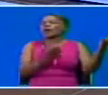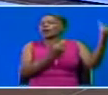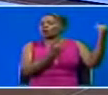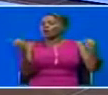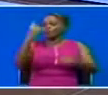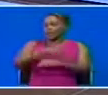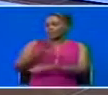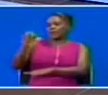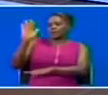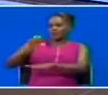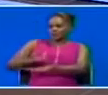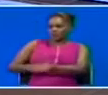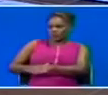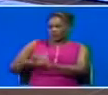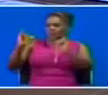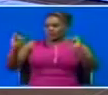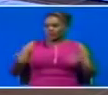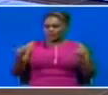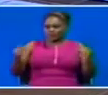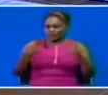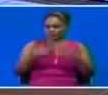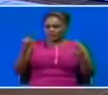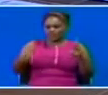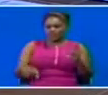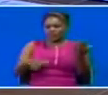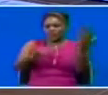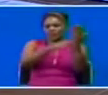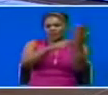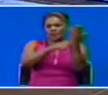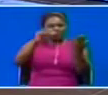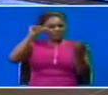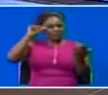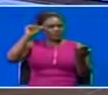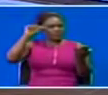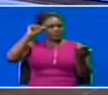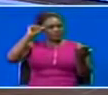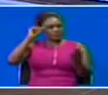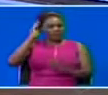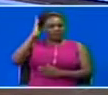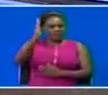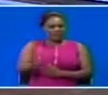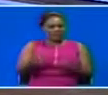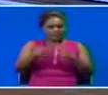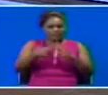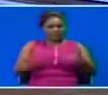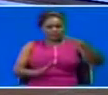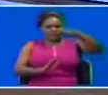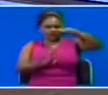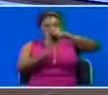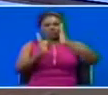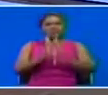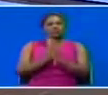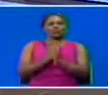kwamba mzima. Hizi ni taarifa za KTN Leo. Jina langu ni Ali Manzu. Moja kwa moja basi tuanze na vidokezo.